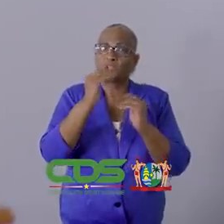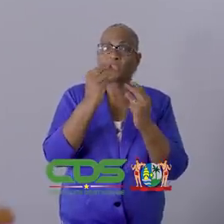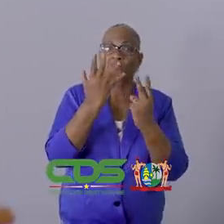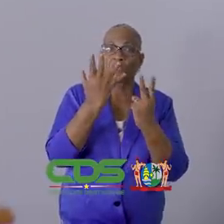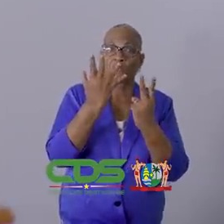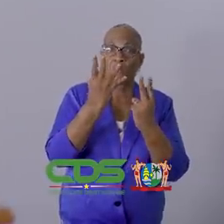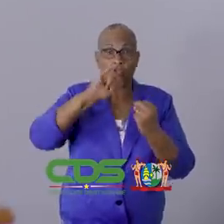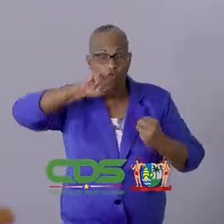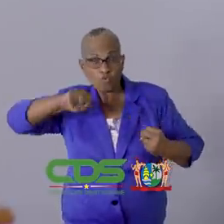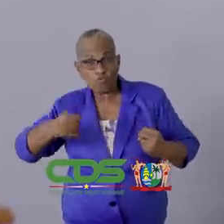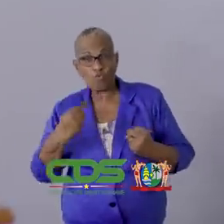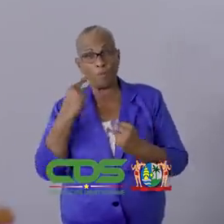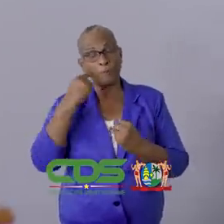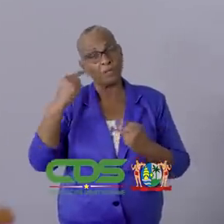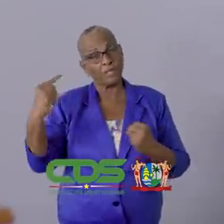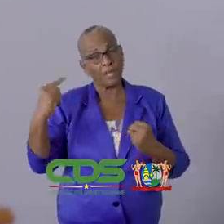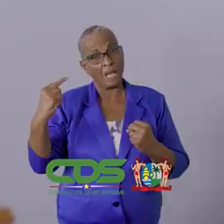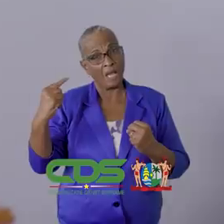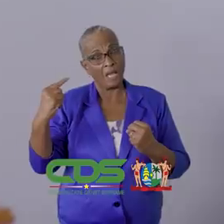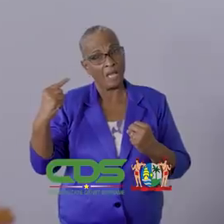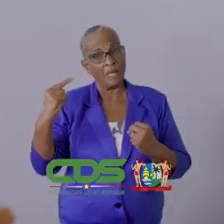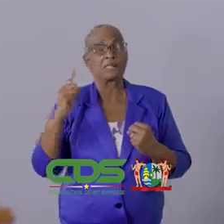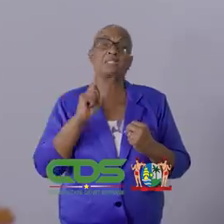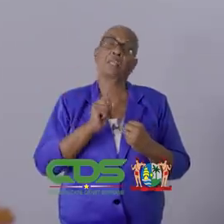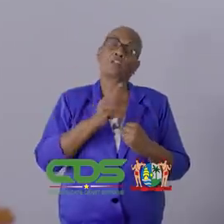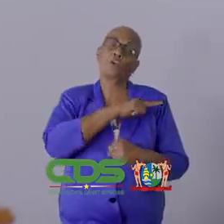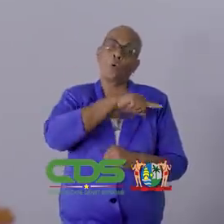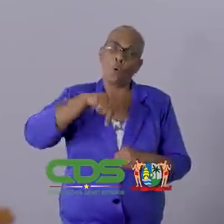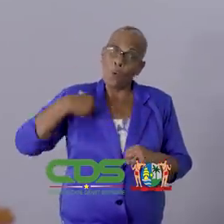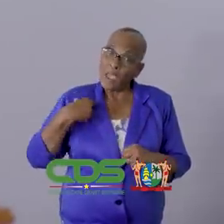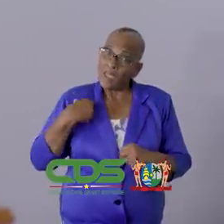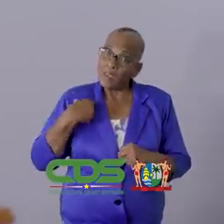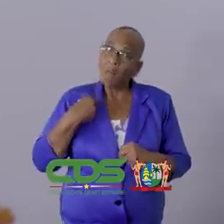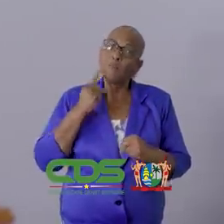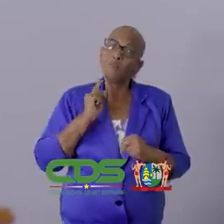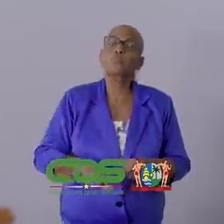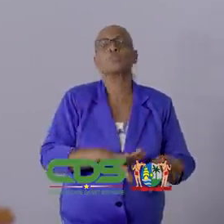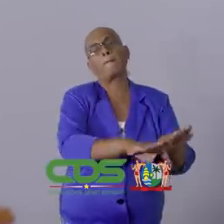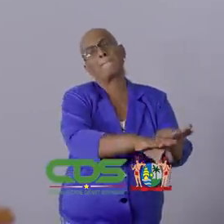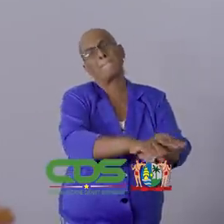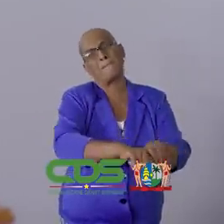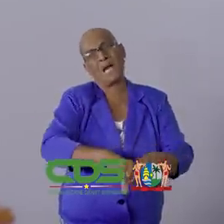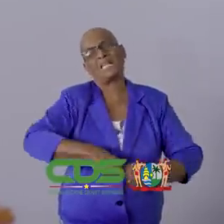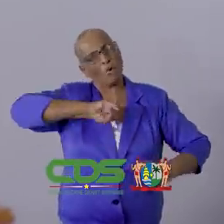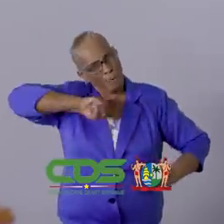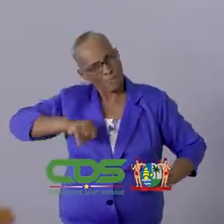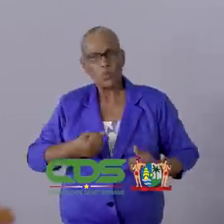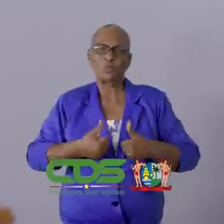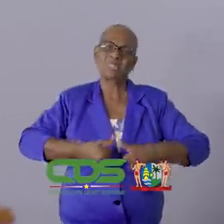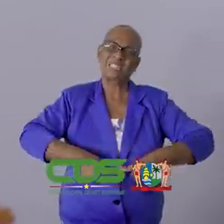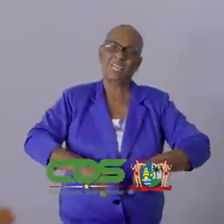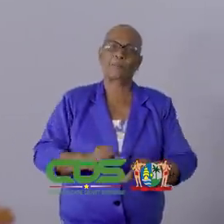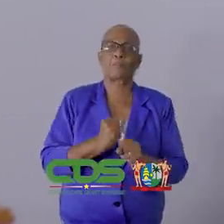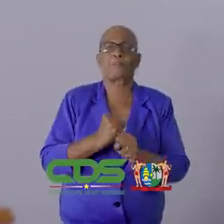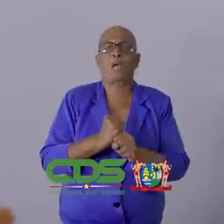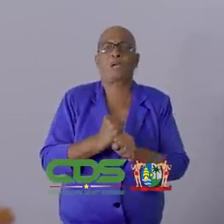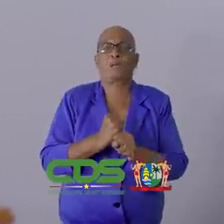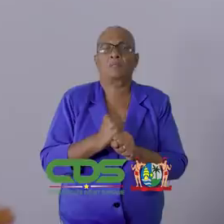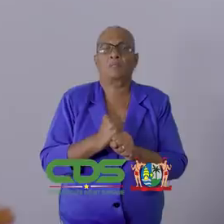de 25 nieuwe gevallen per dag zullen wij genoodzaakt zijn om de maatregelen wederom aan te